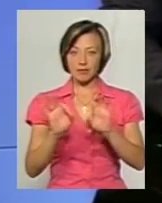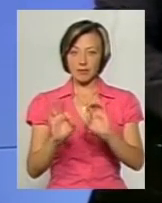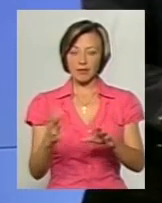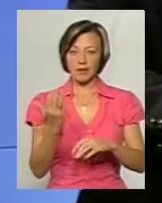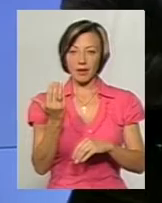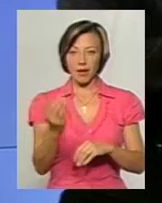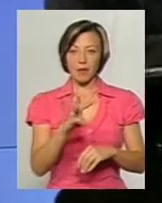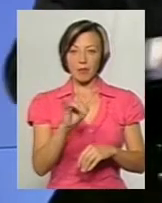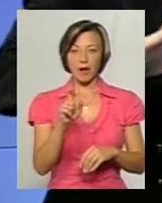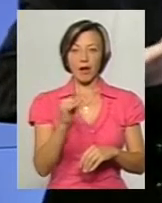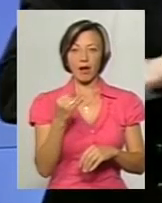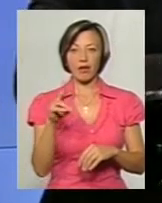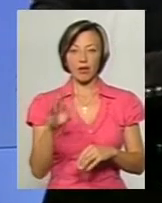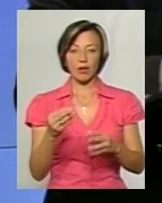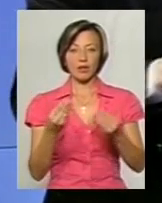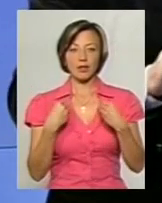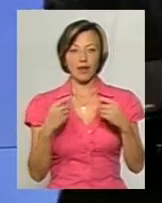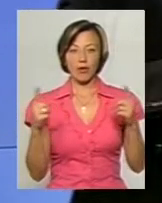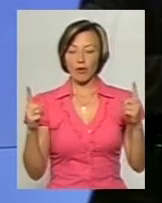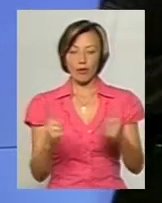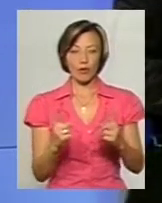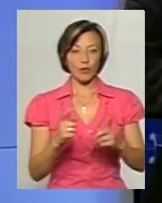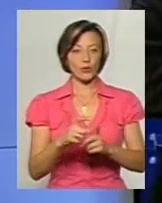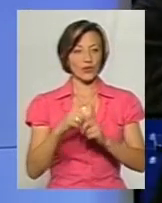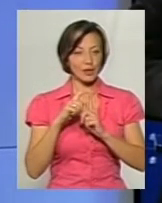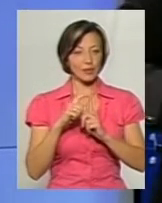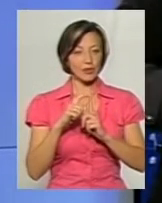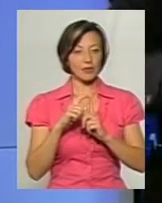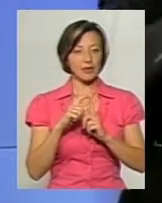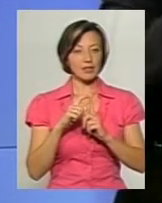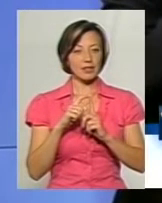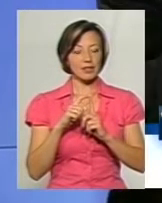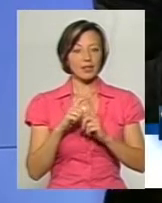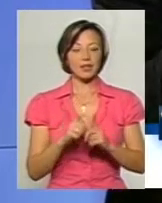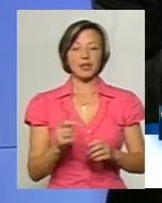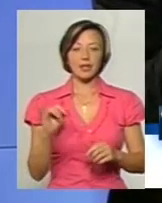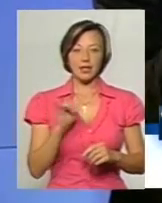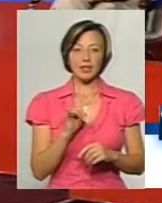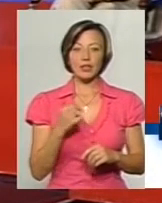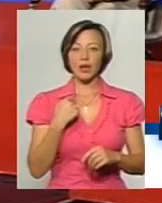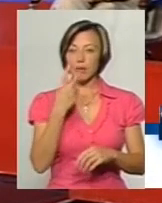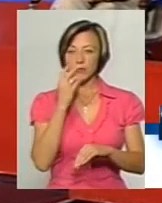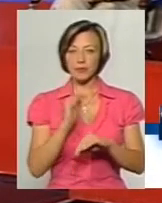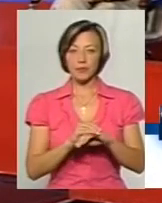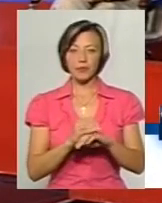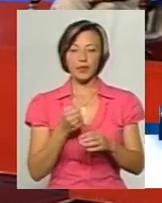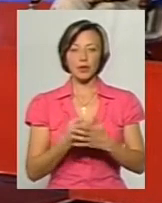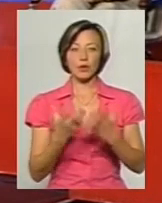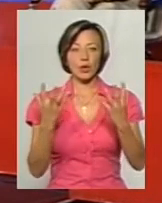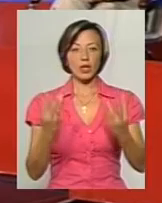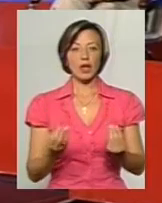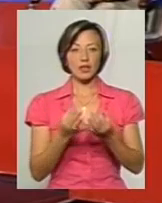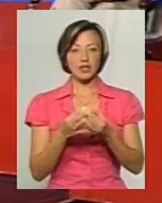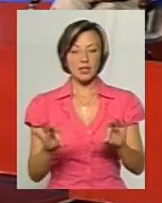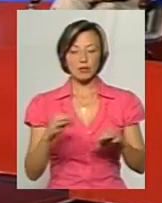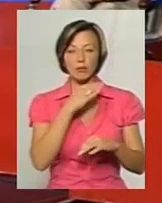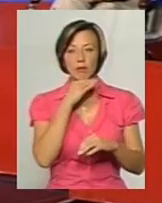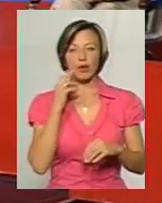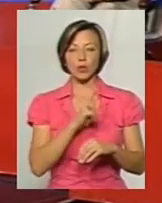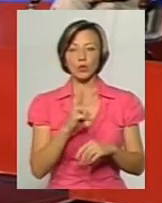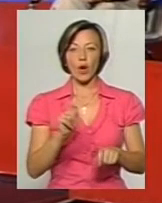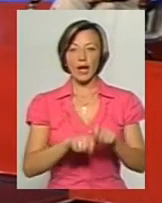Михайлом. Пан Михайло дав дуже лаконічну відповідь. І я що помітив, що до Дня Незалежності багато хто